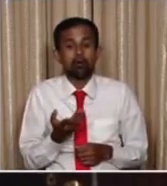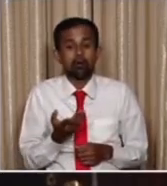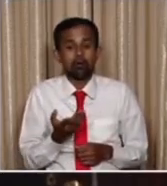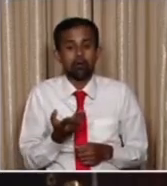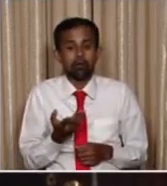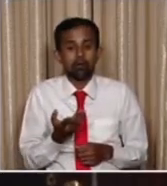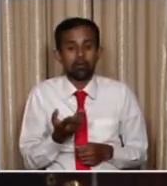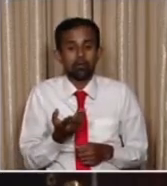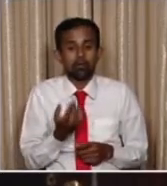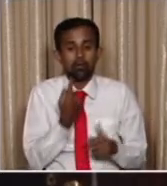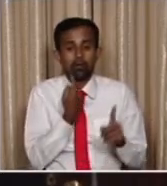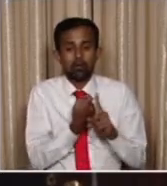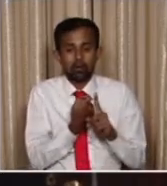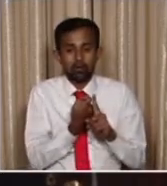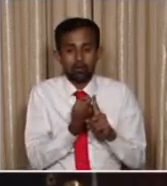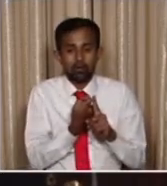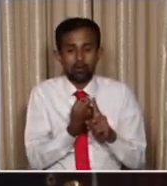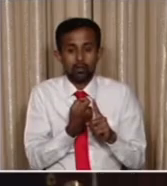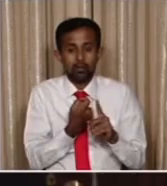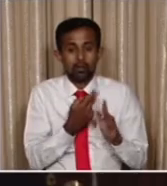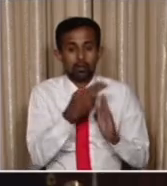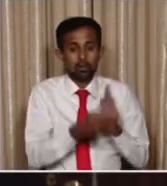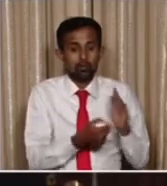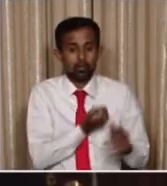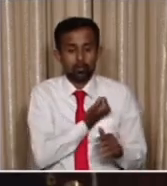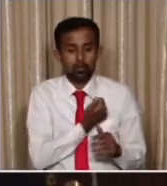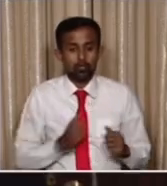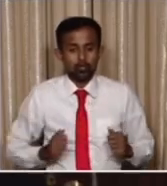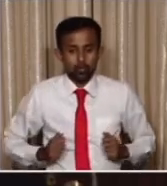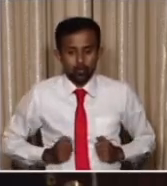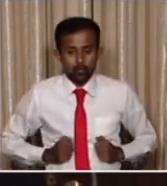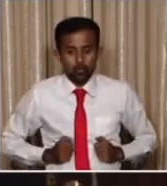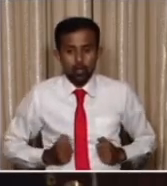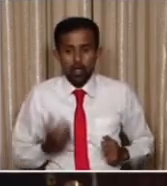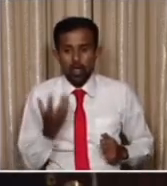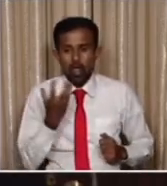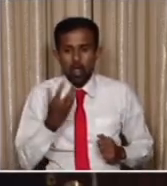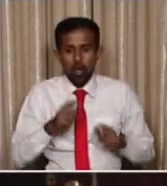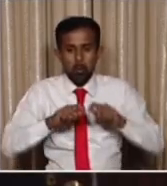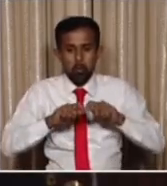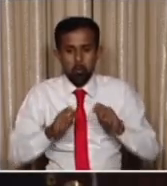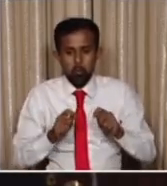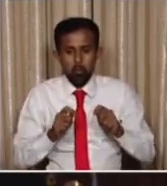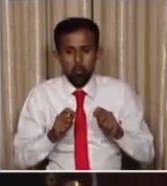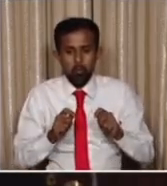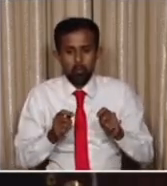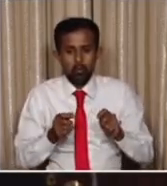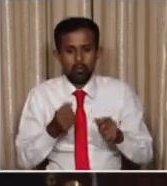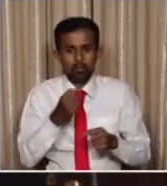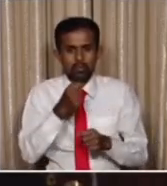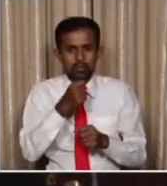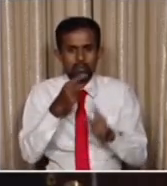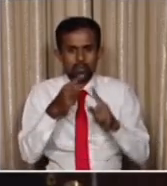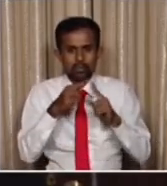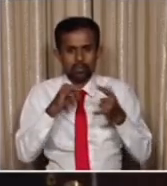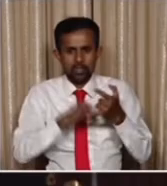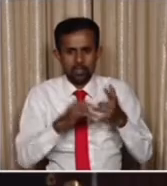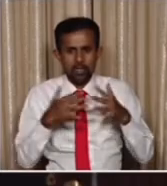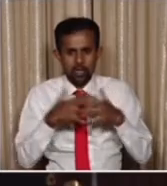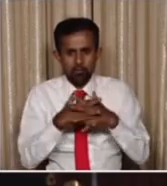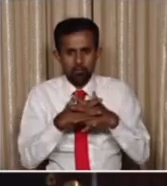එතකොට මහනුවර ජාතික රෝහලේ වකුගඩු වල අර ගල් කුඩු කරන යන්ත්‍ර කියලා අපි කියන්නේ ESWL කියන